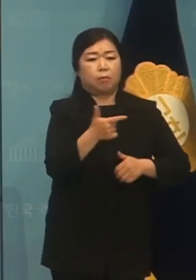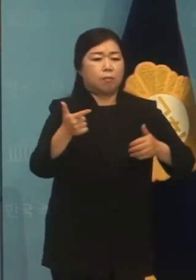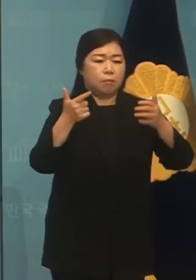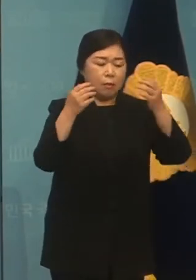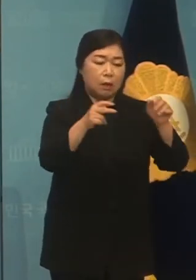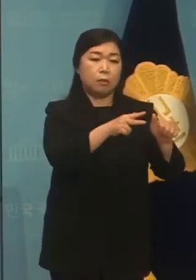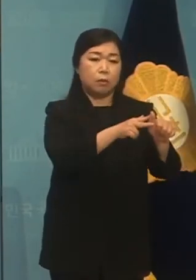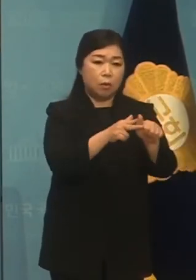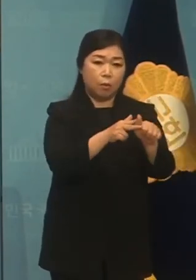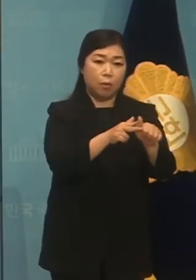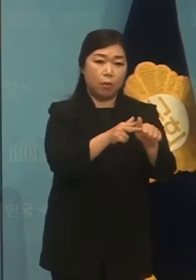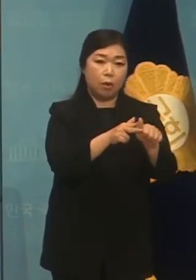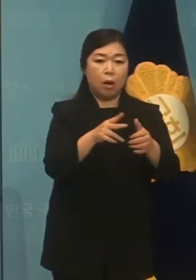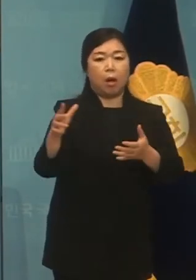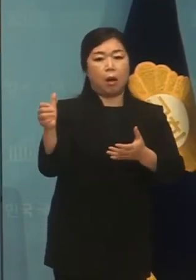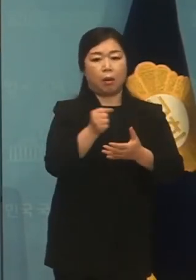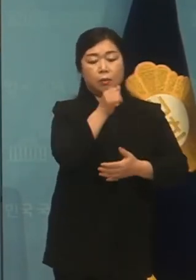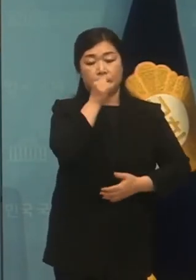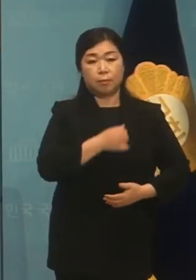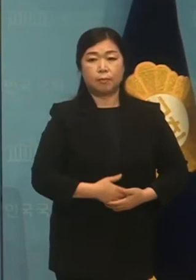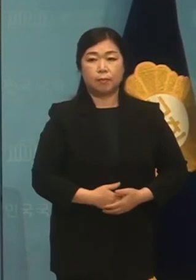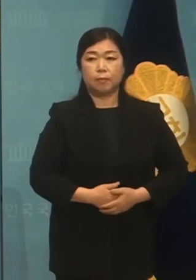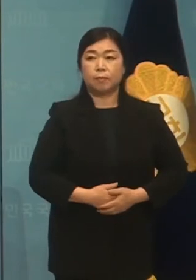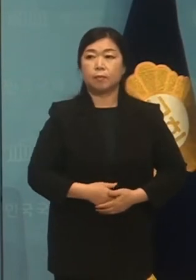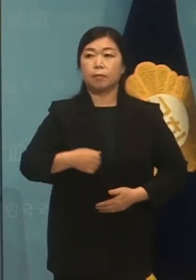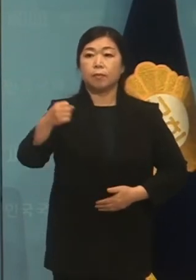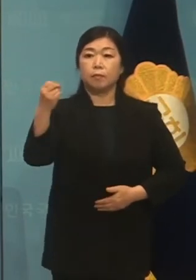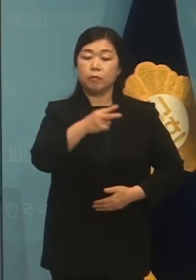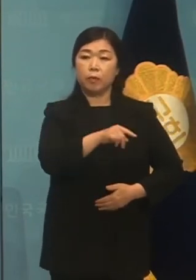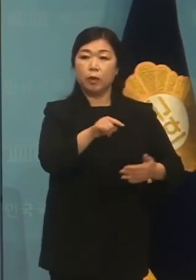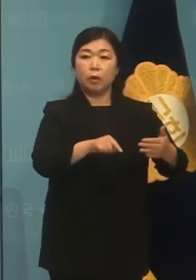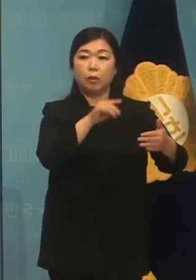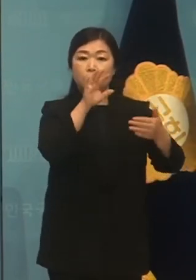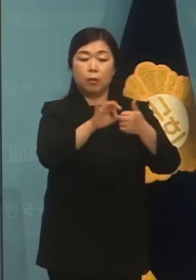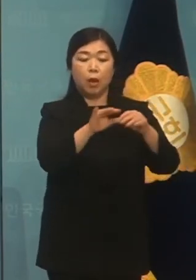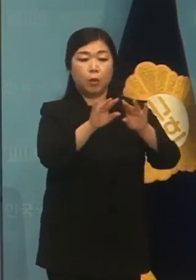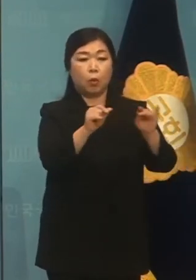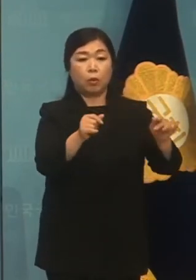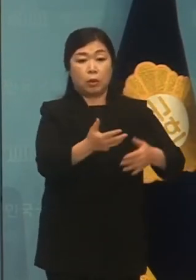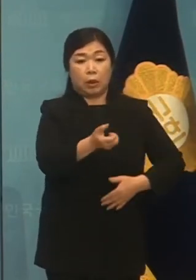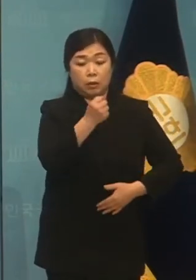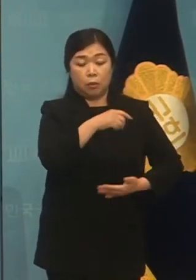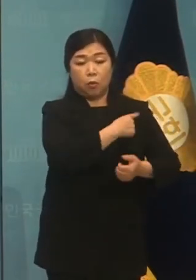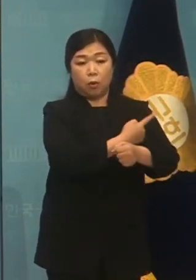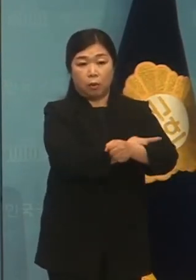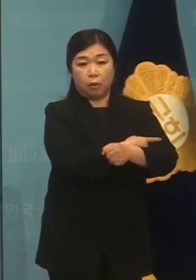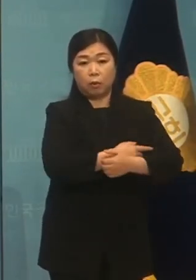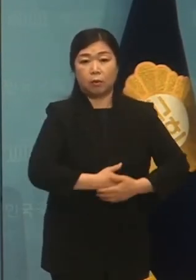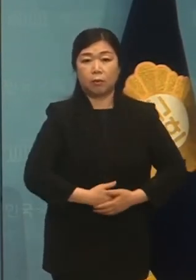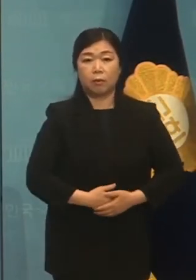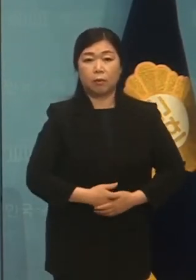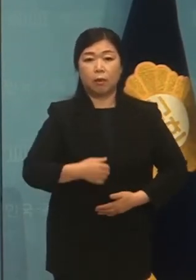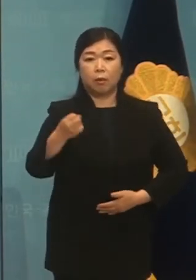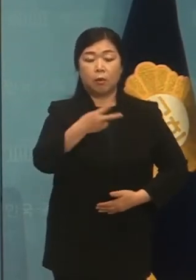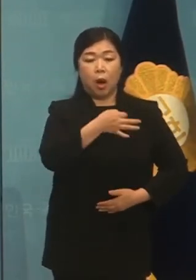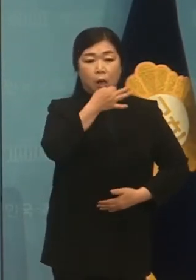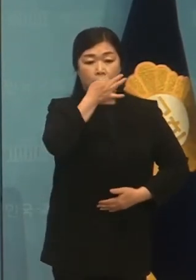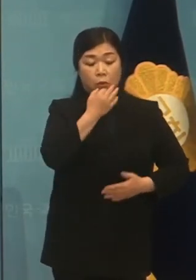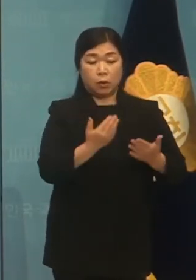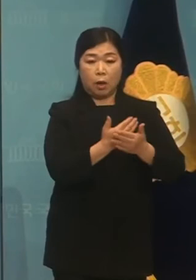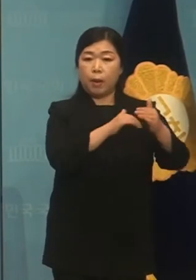많은 정보를 여기에 다 갖고 있습니다. 그리고 여기에서는 토지 수용권, 그리고